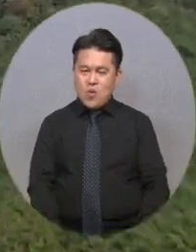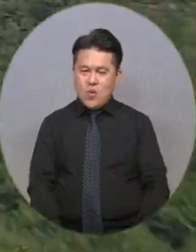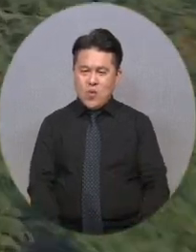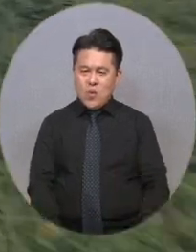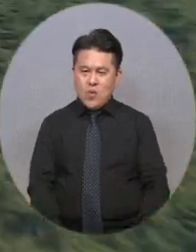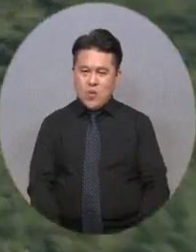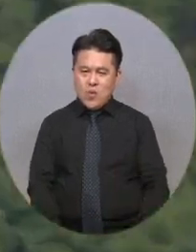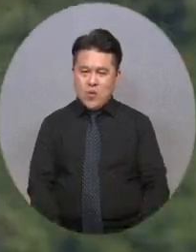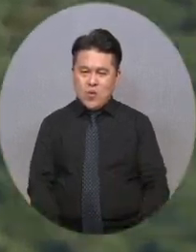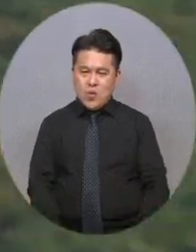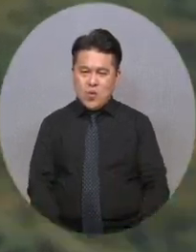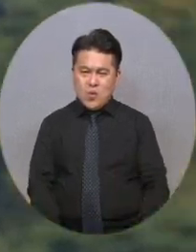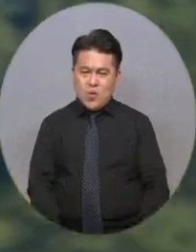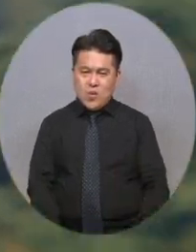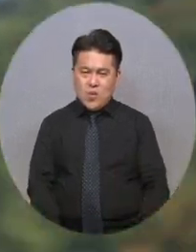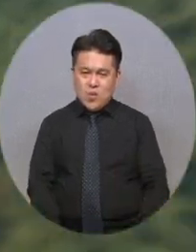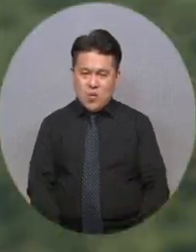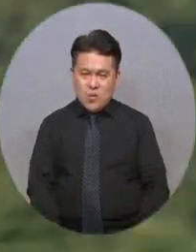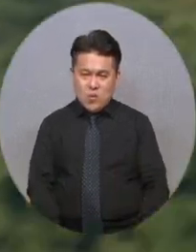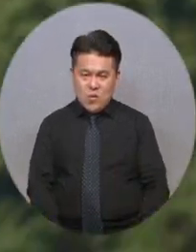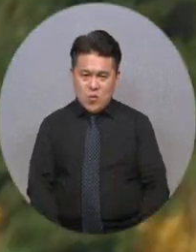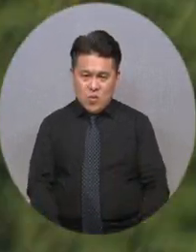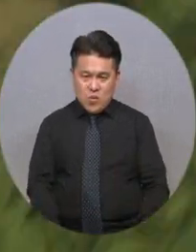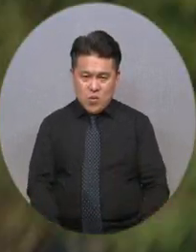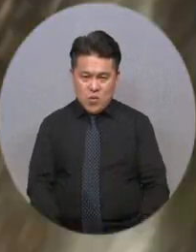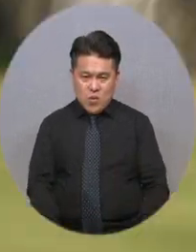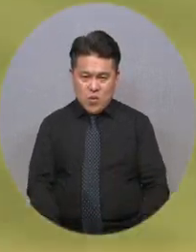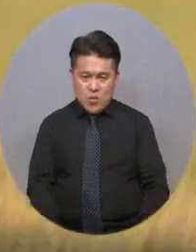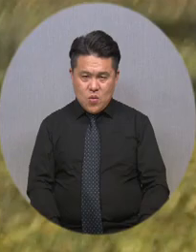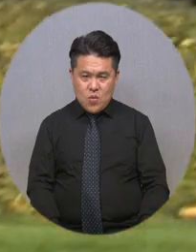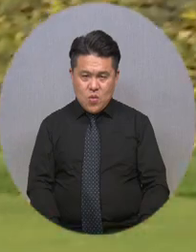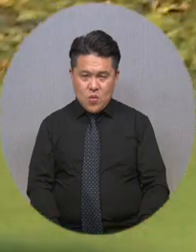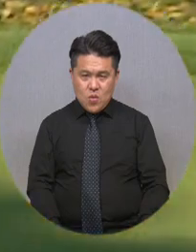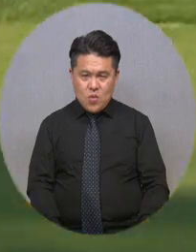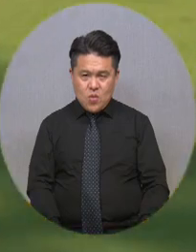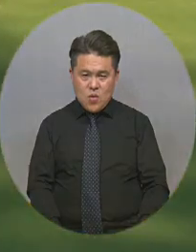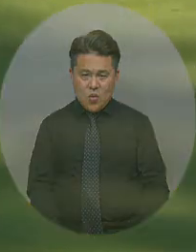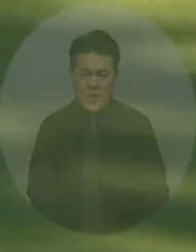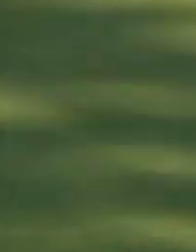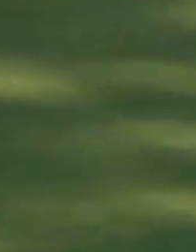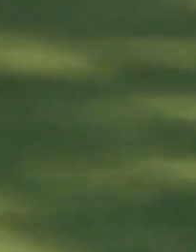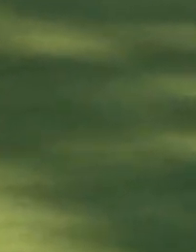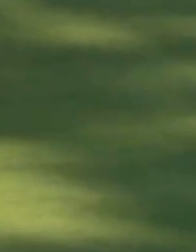우와! 샷이다. 진짜 샷이다.